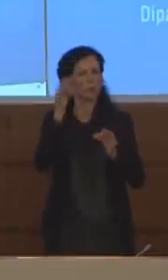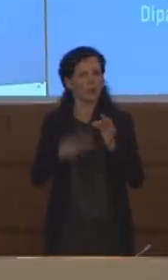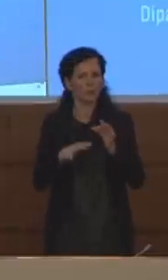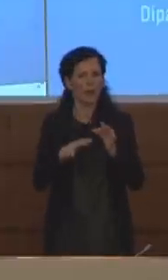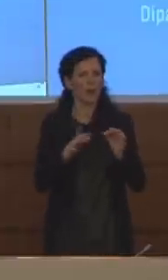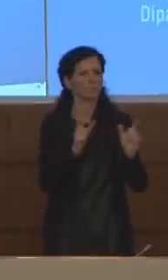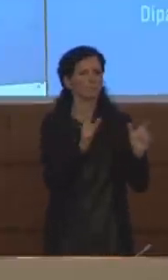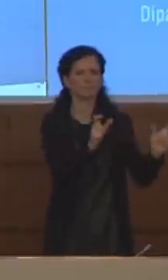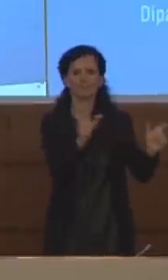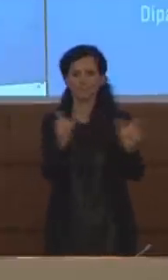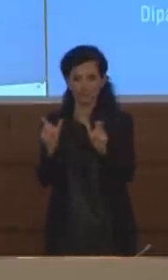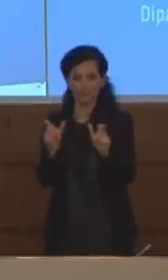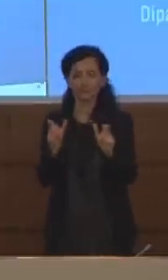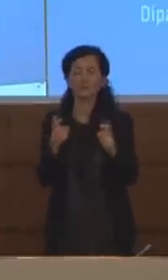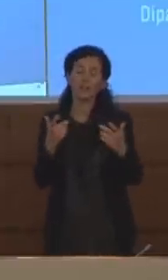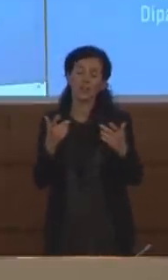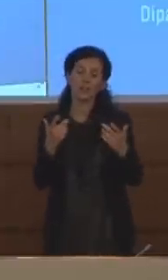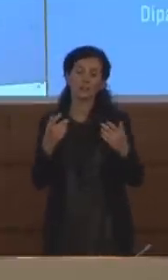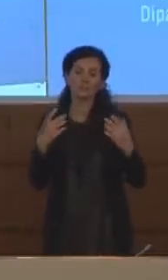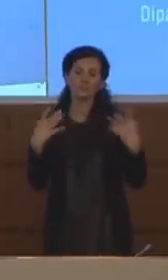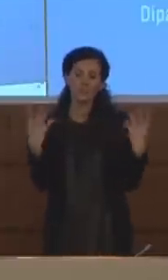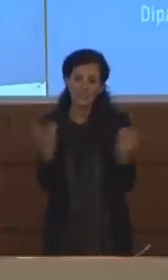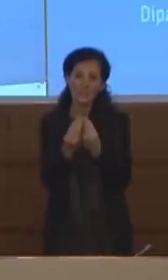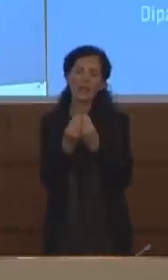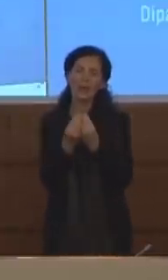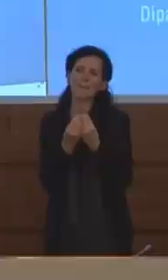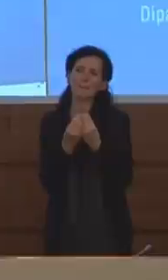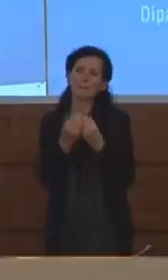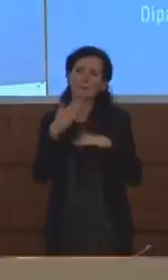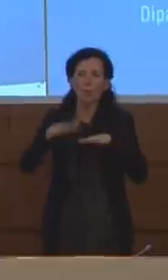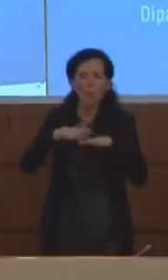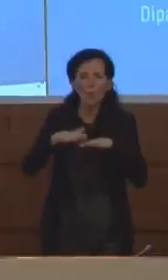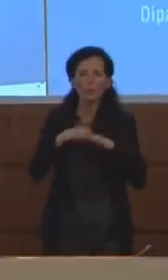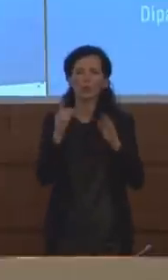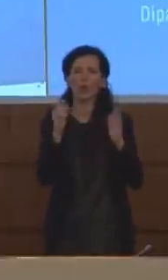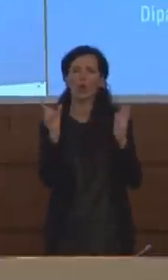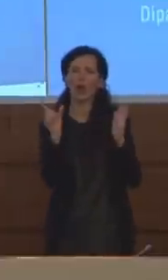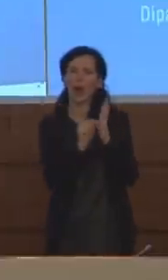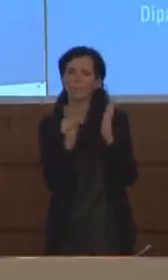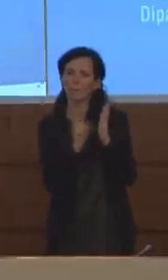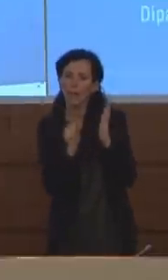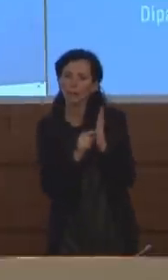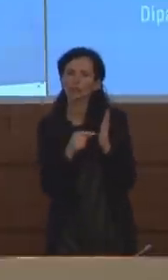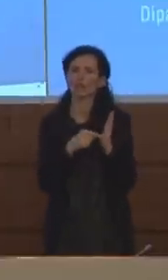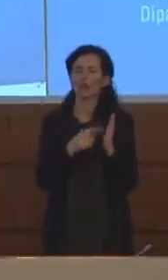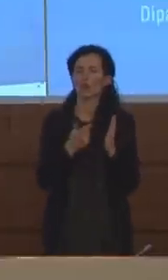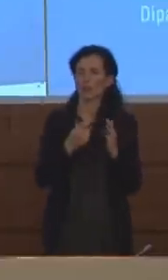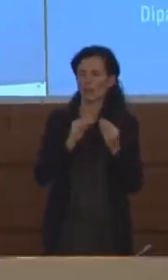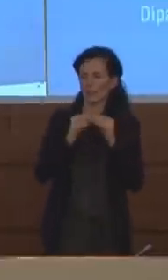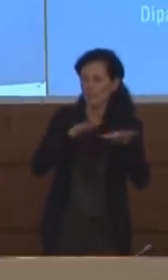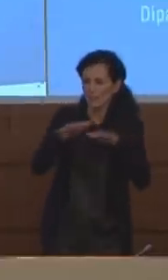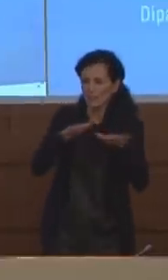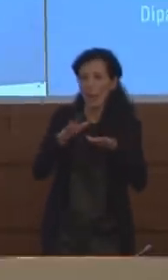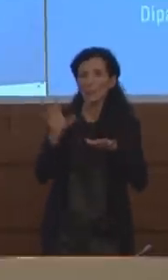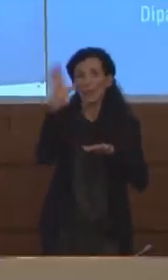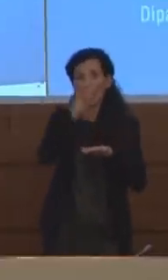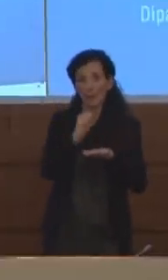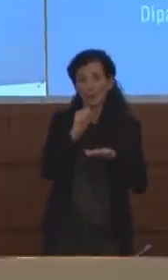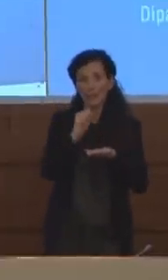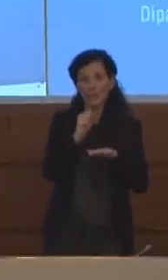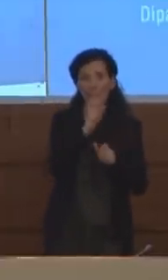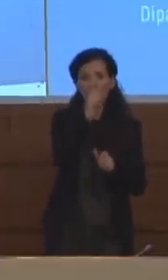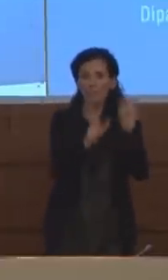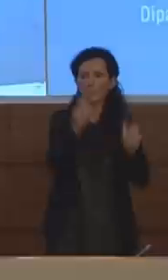domani anche attraverso sistemi nodi up cose del genere sono quello proprio di cercare di cogliere le